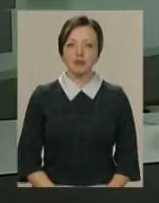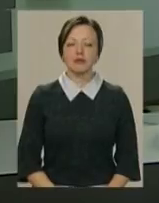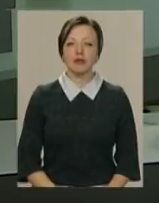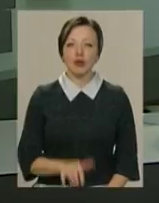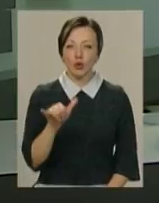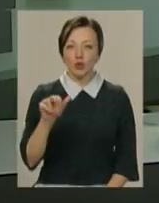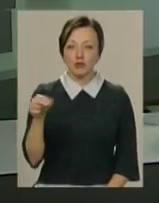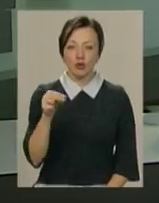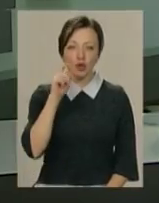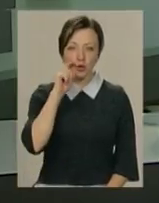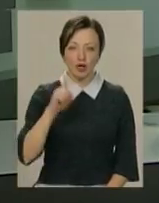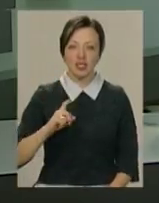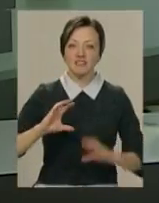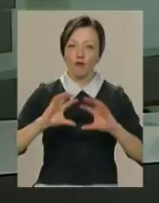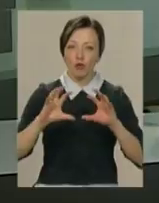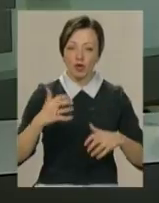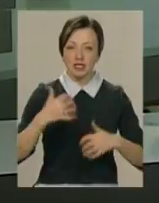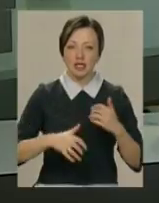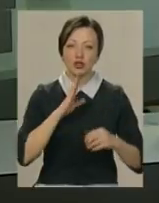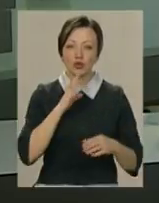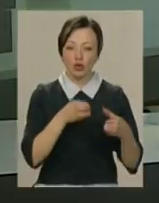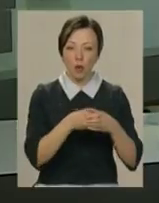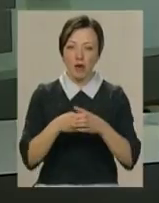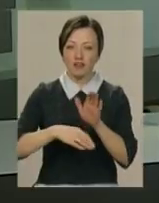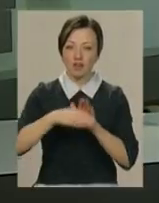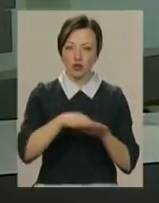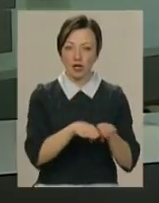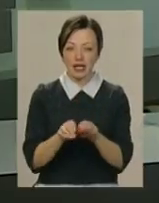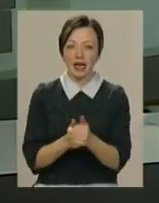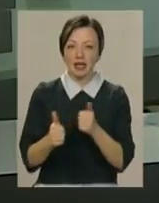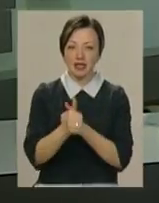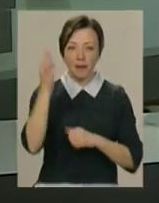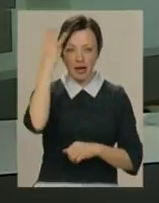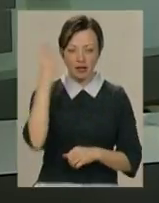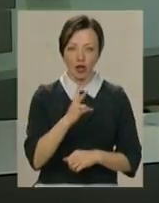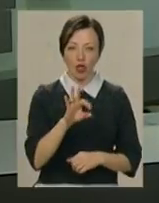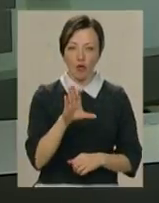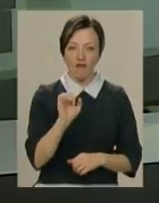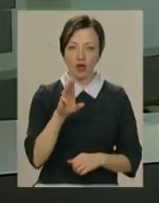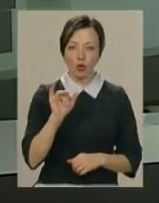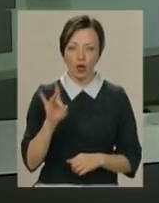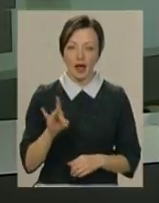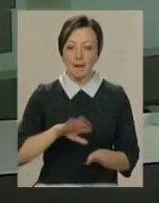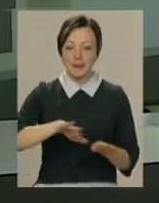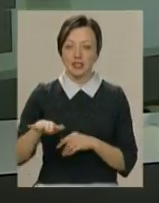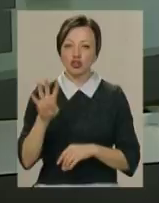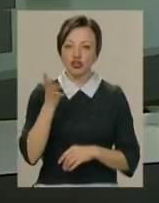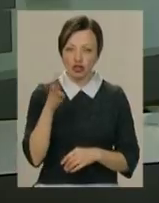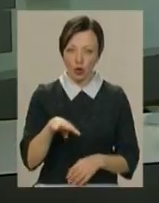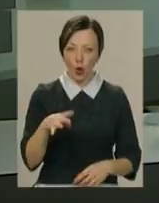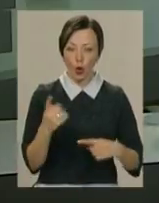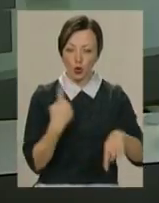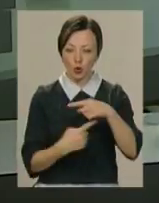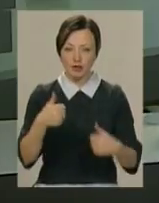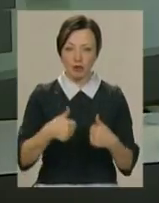У чемпіонаті України з волейболу серед жіночих команд вищої ліги лідирує хмельницький «Новатор». Після 4 турів змагань